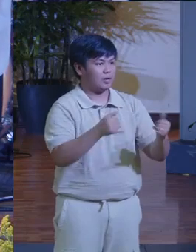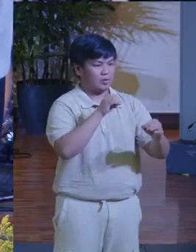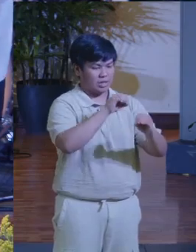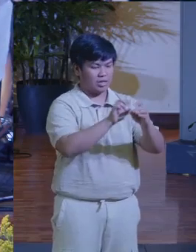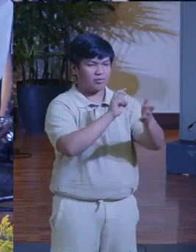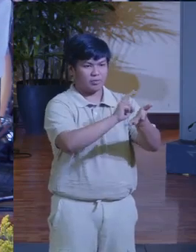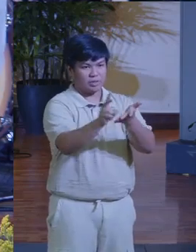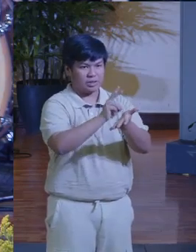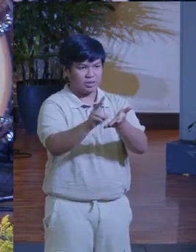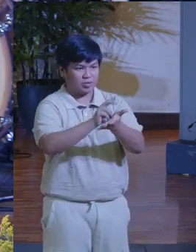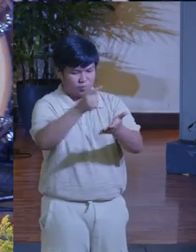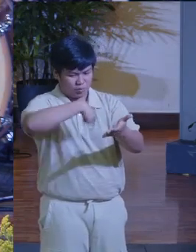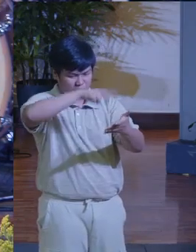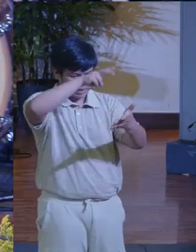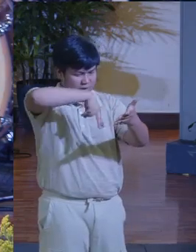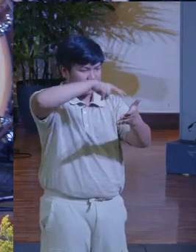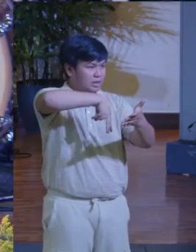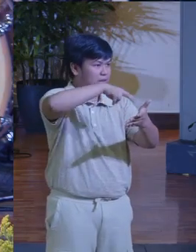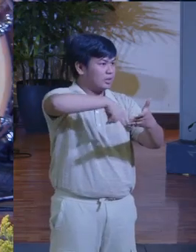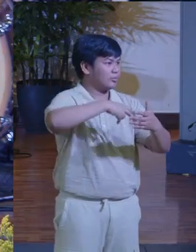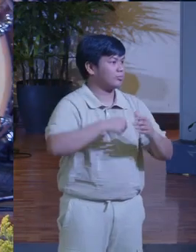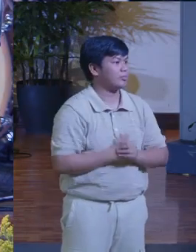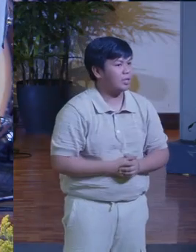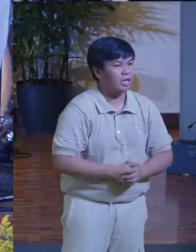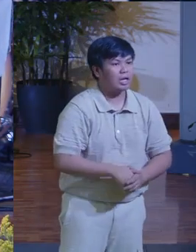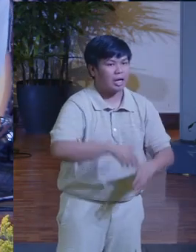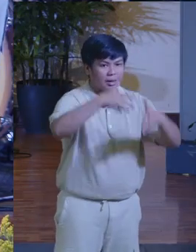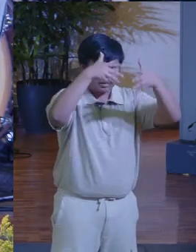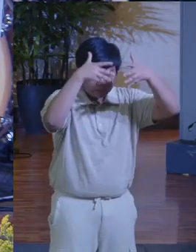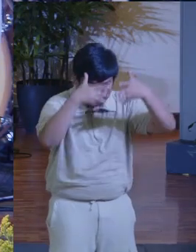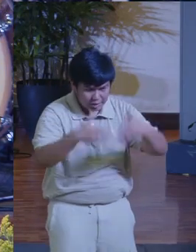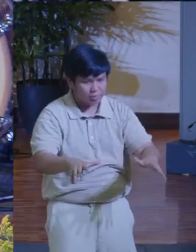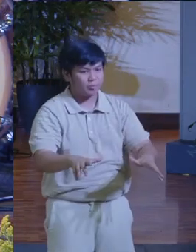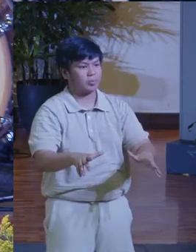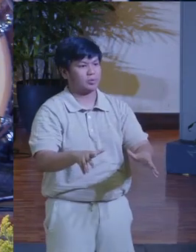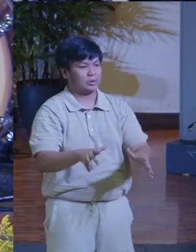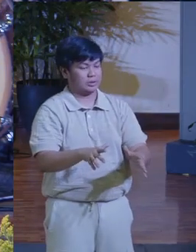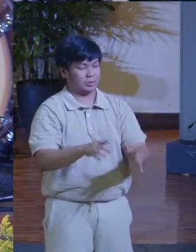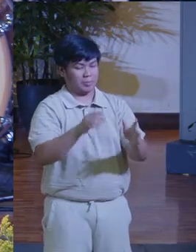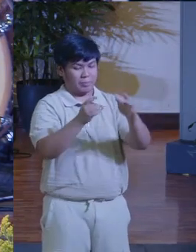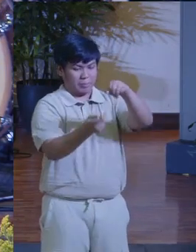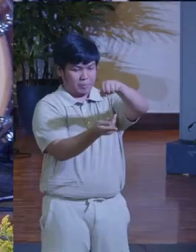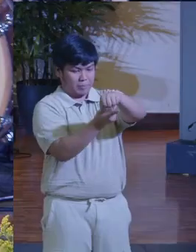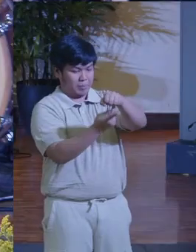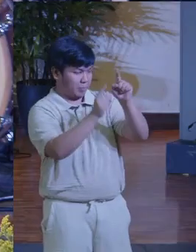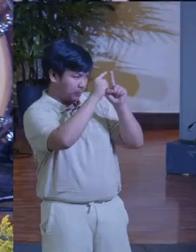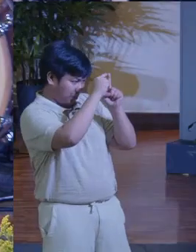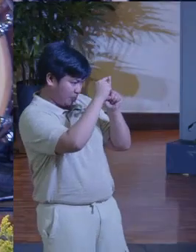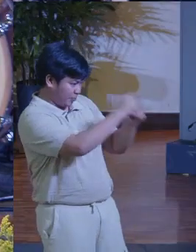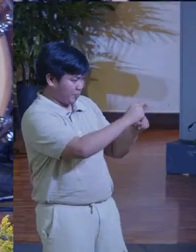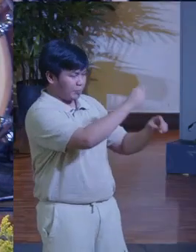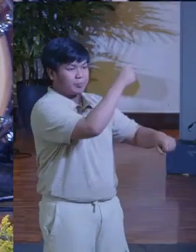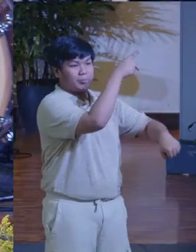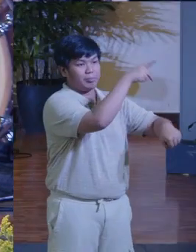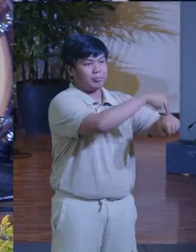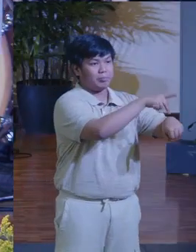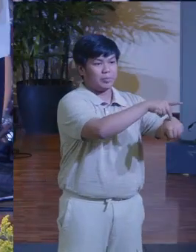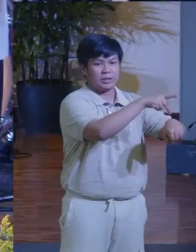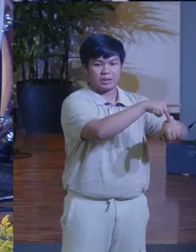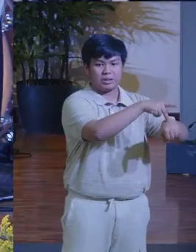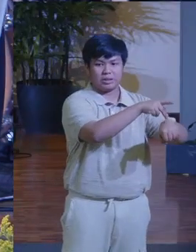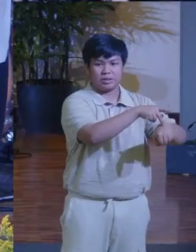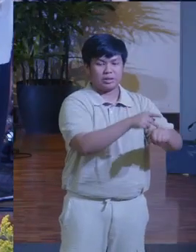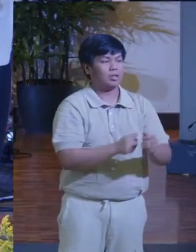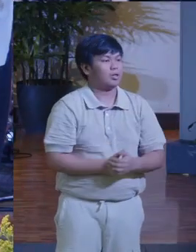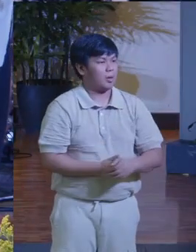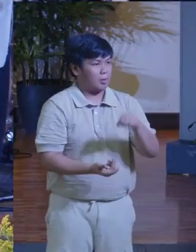na ating pag-aaralan, pagkatapos ng pagtutuwid ni Pablo kay Pedro, tinuloy niya